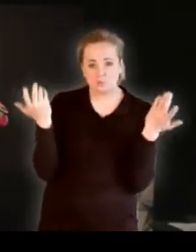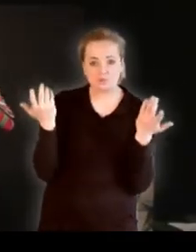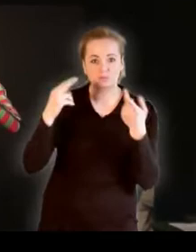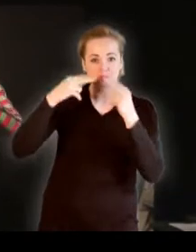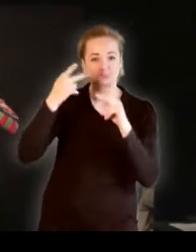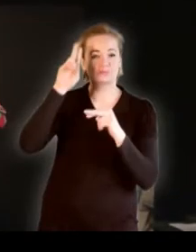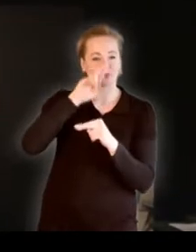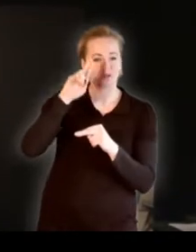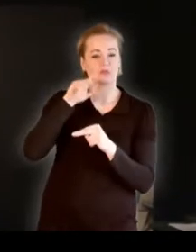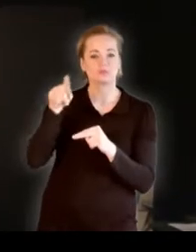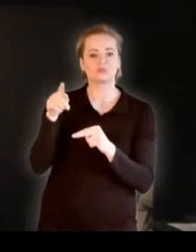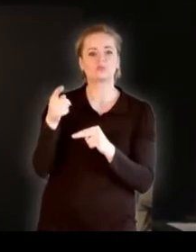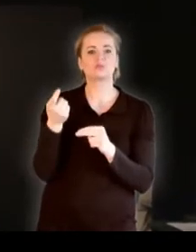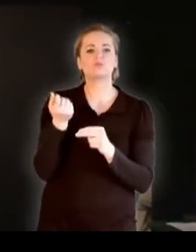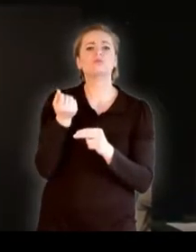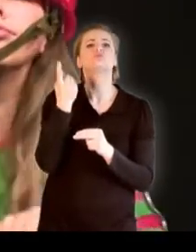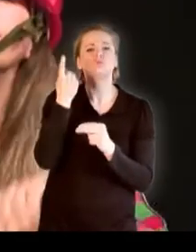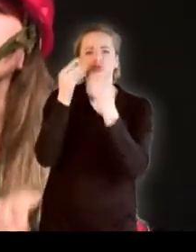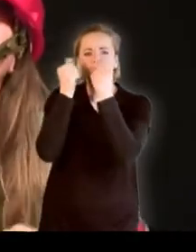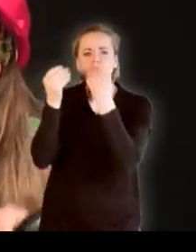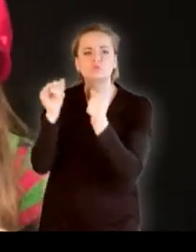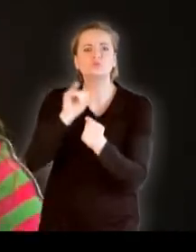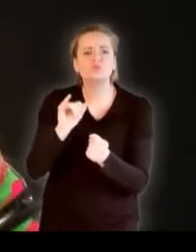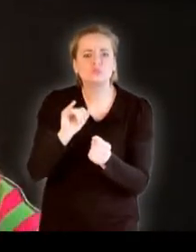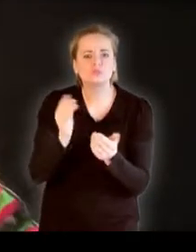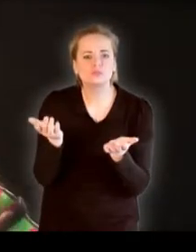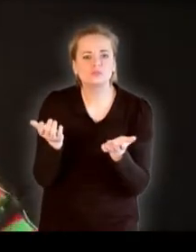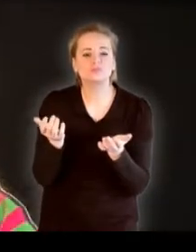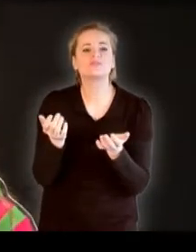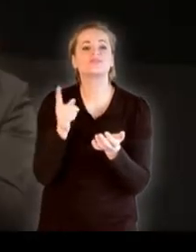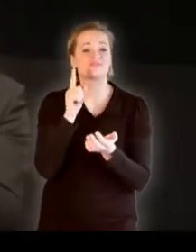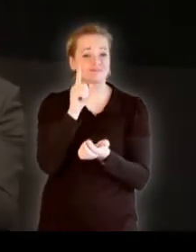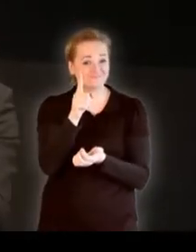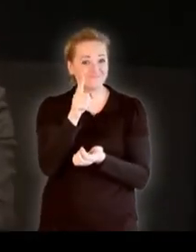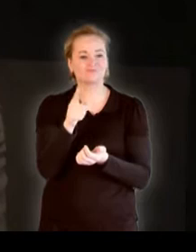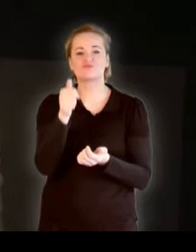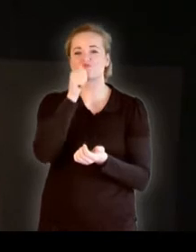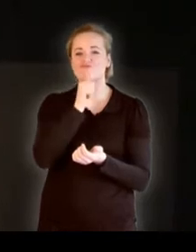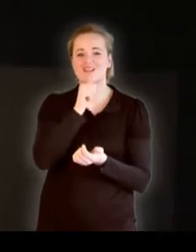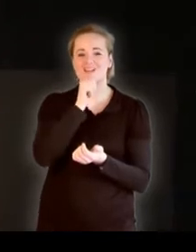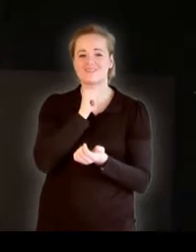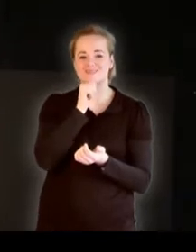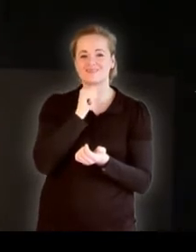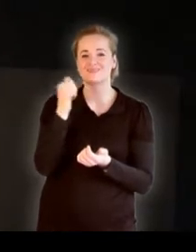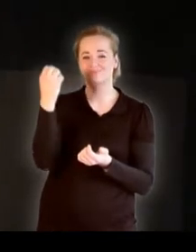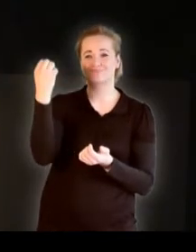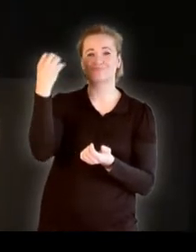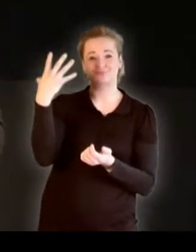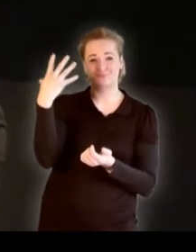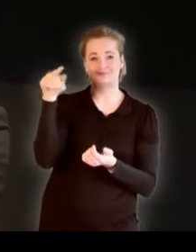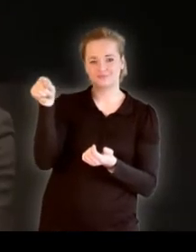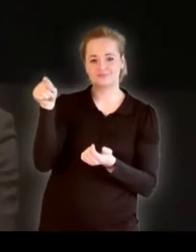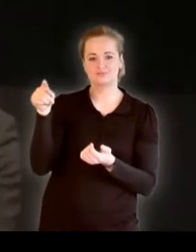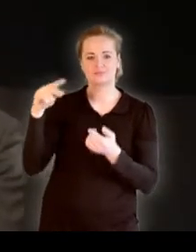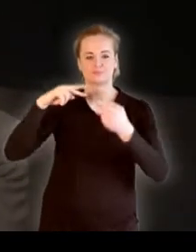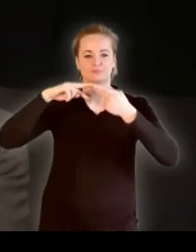savo motociklus. O storiausi ir oriausi pėstieji šaukė. Kas per